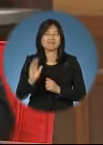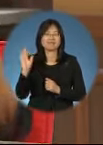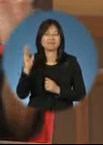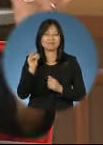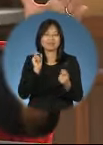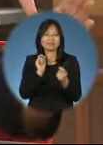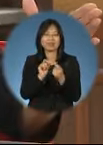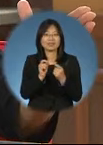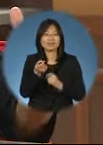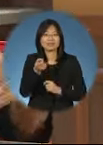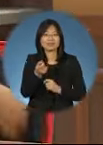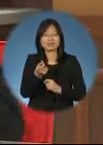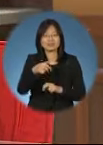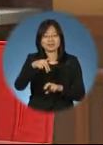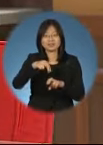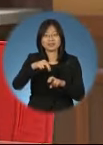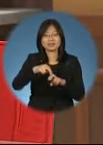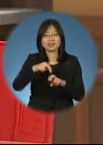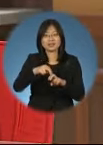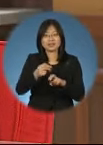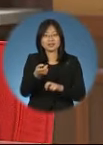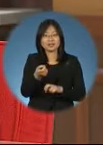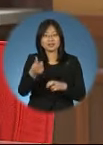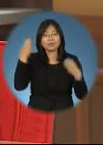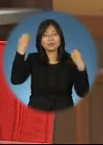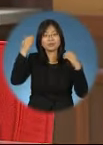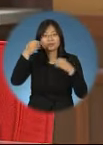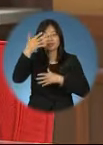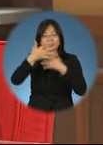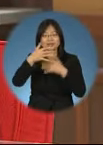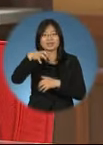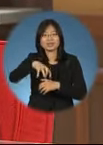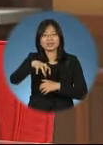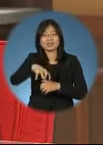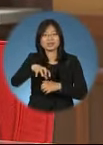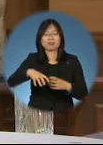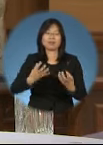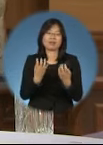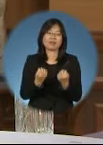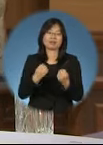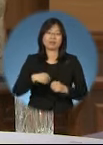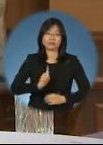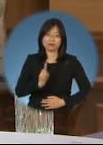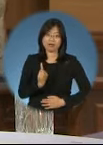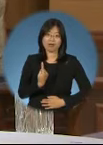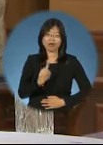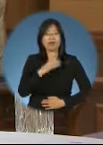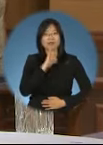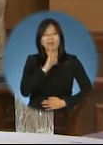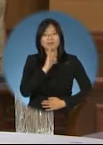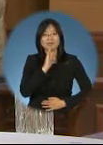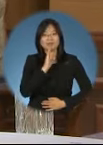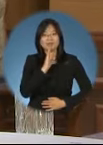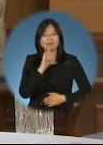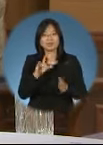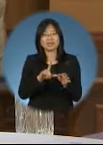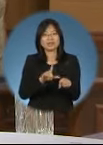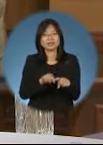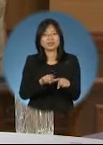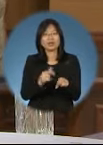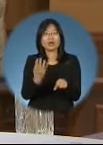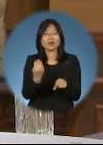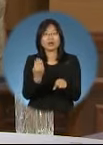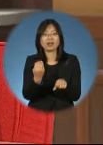최근에는 아주 작은 무대에서 소극장 무대 예, 많이 해요. 예, 혼자. 예, 혼자. 보통 러닝 타임 어느 정도 되는?